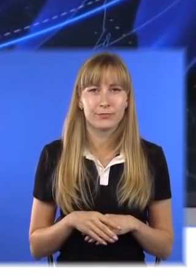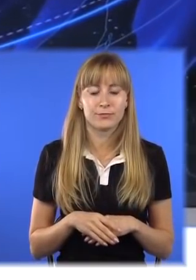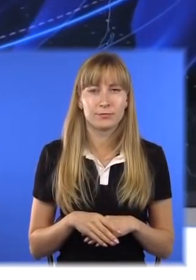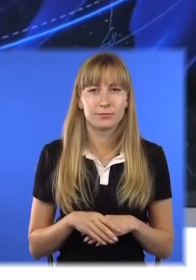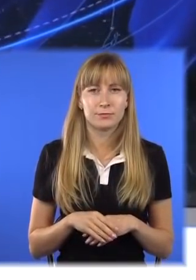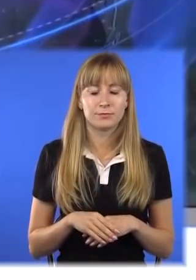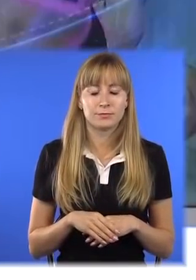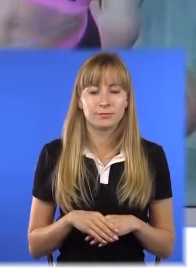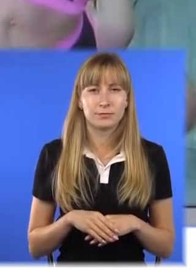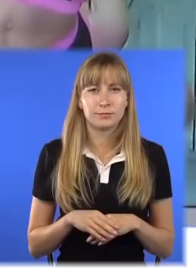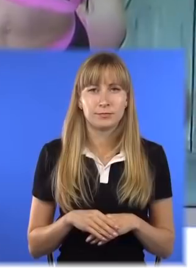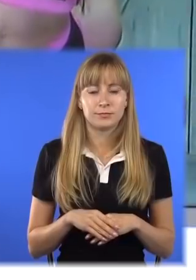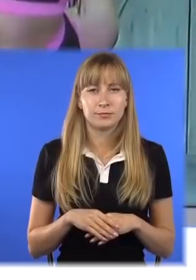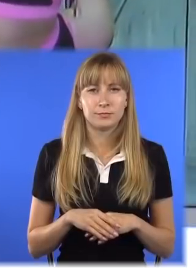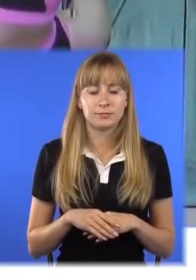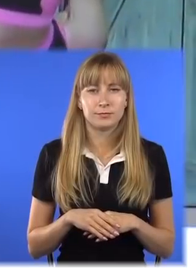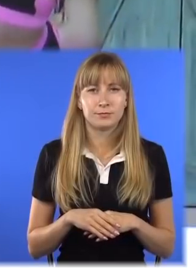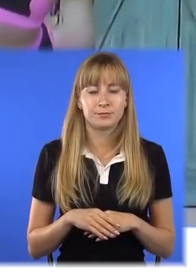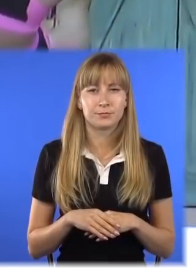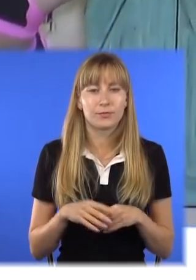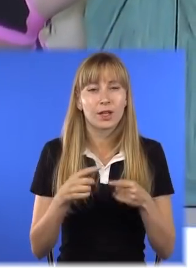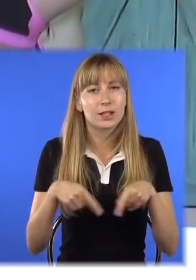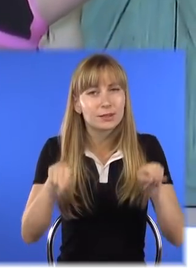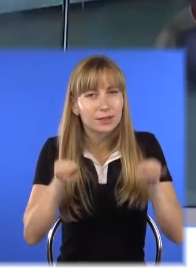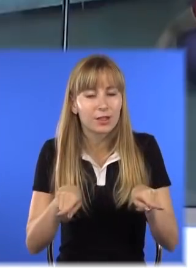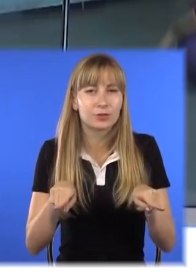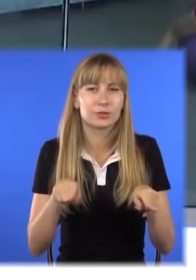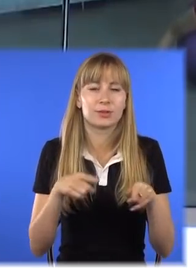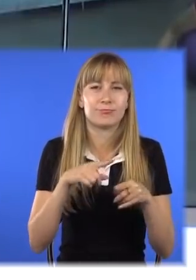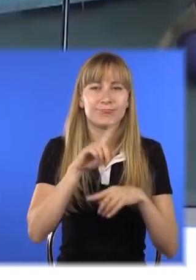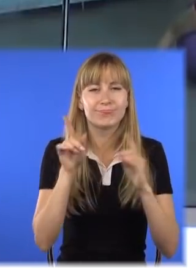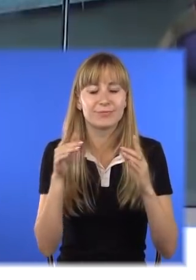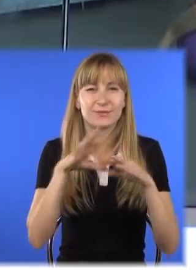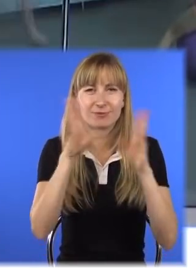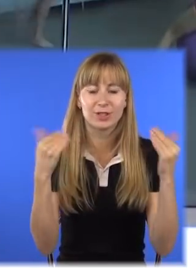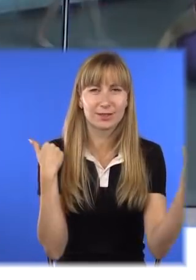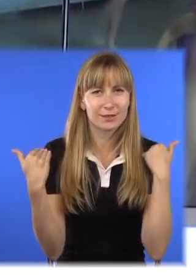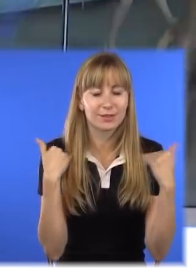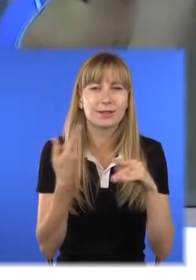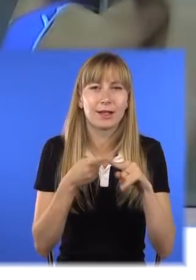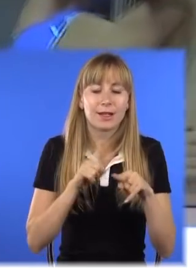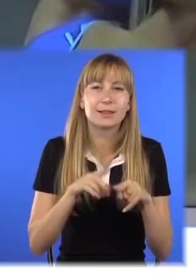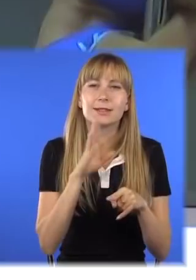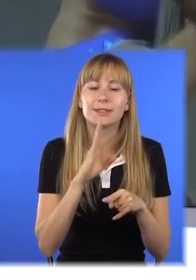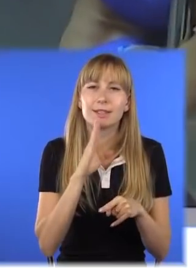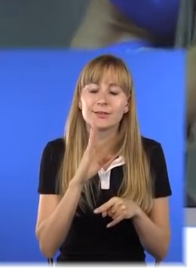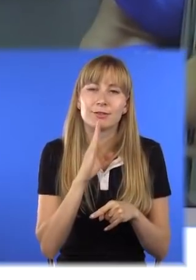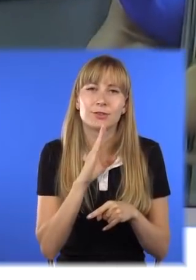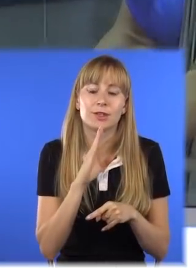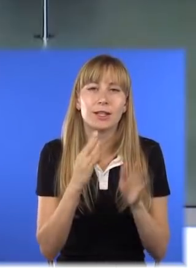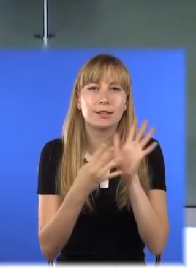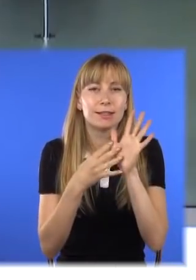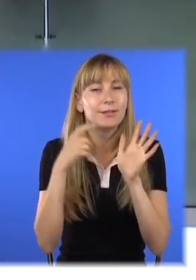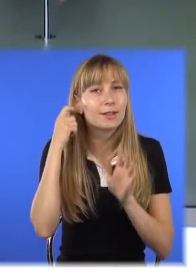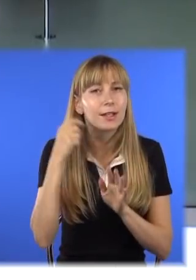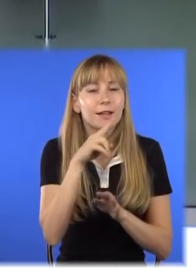Розтяжка, пластика тіла та жага до перемоги – все це дозволило 9-річній акробатці Дар'ї Бондаренко вибороти перше місце